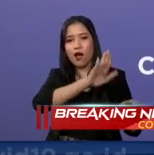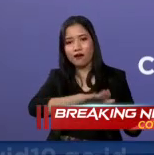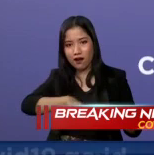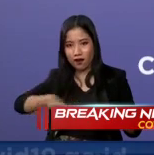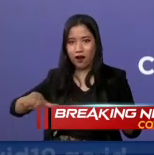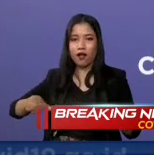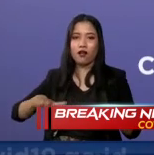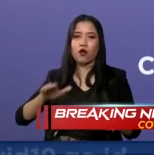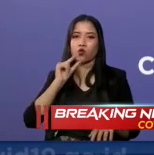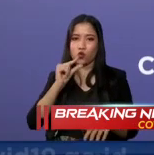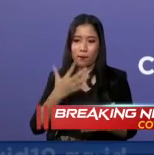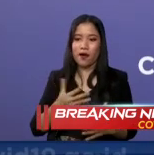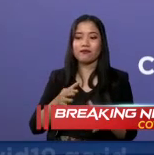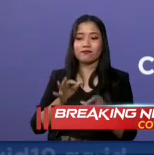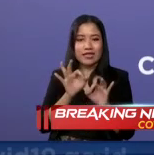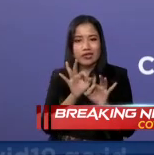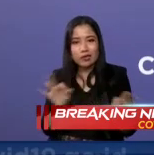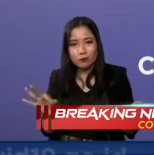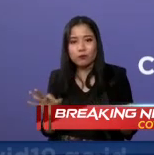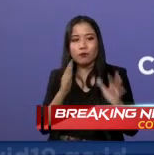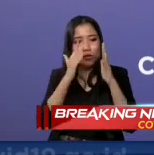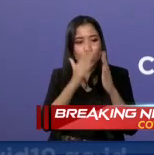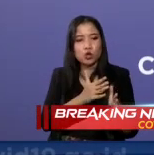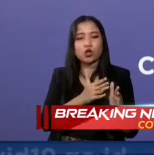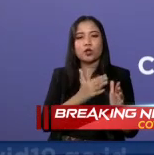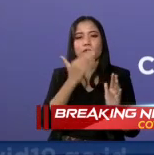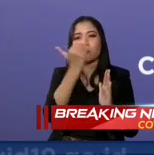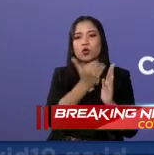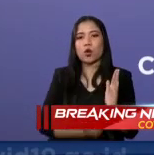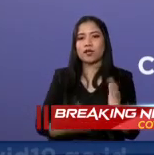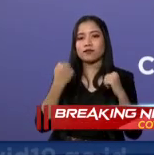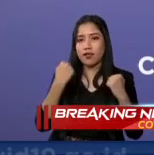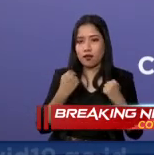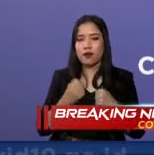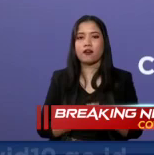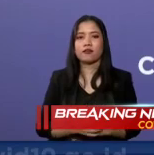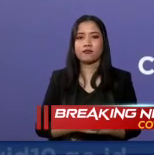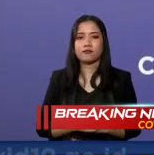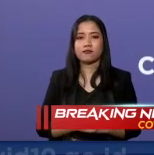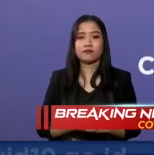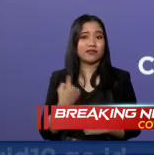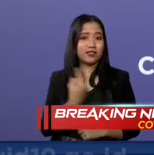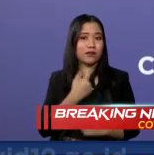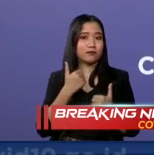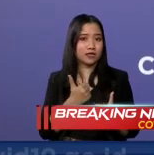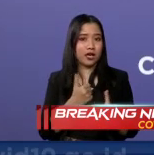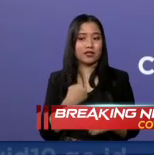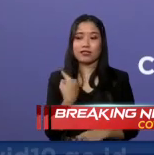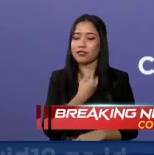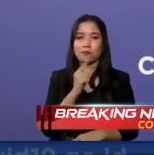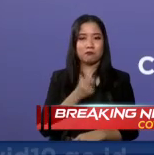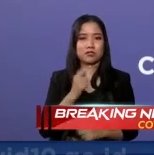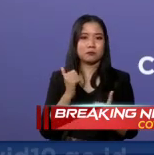untuk tertib dan patuh menjalankan protokol kesehatan kita bisa kita pasti